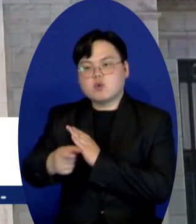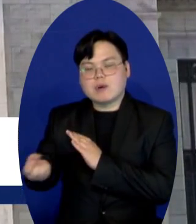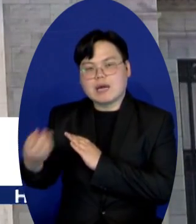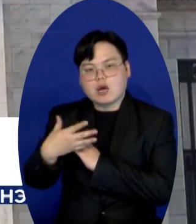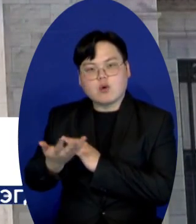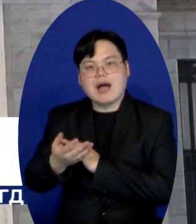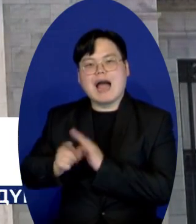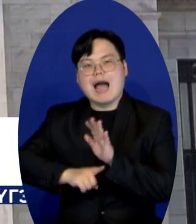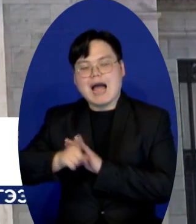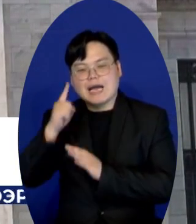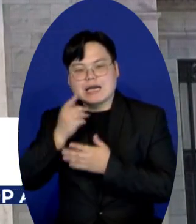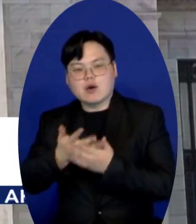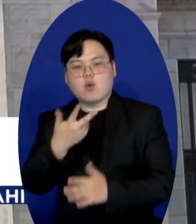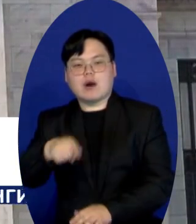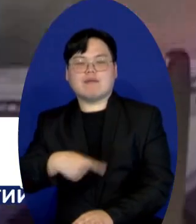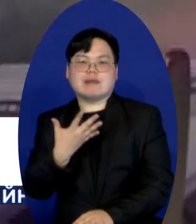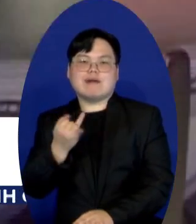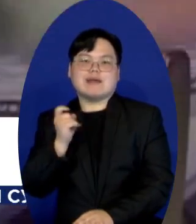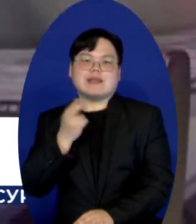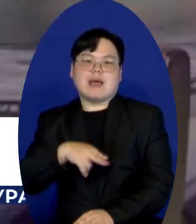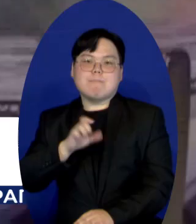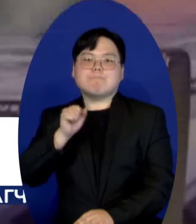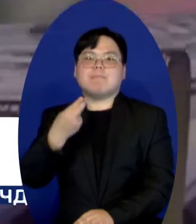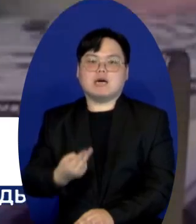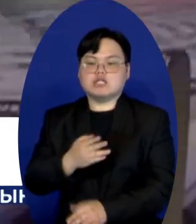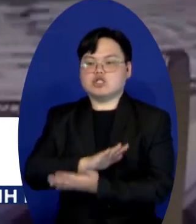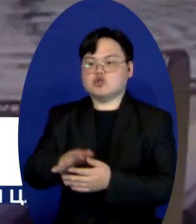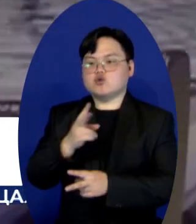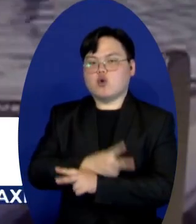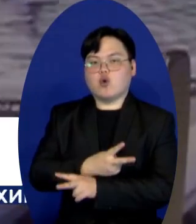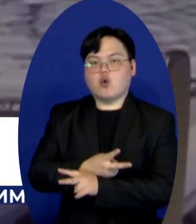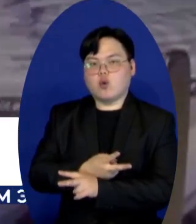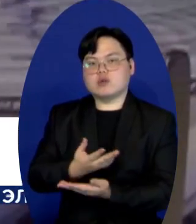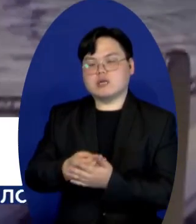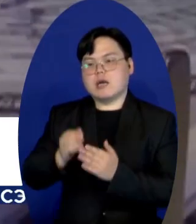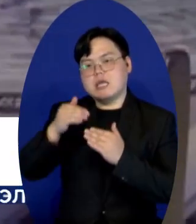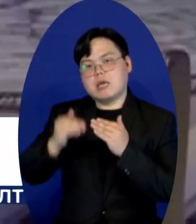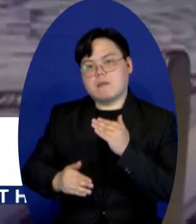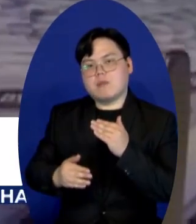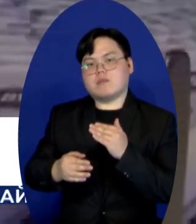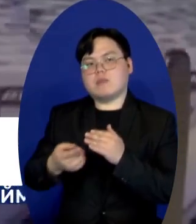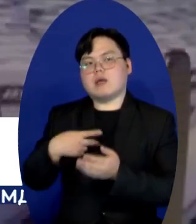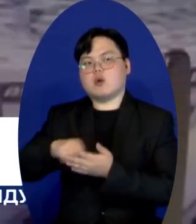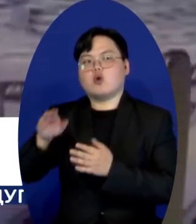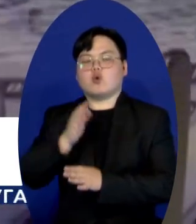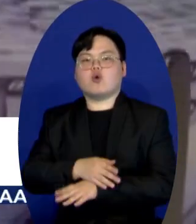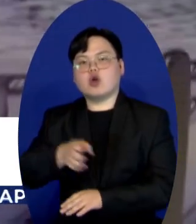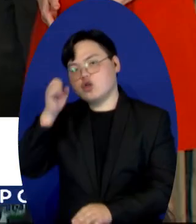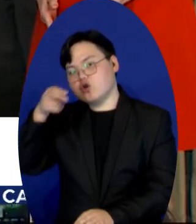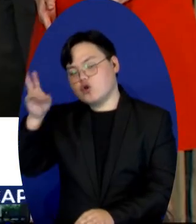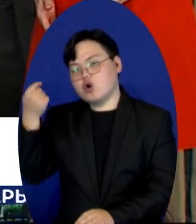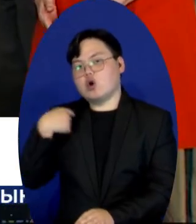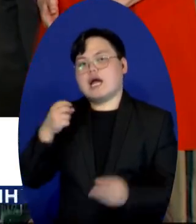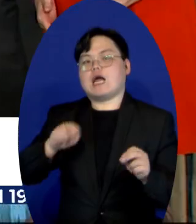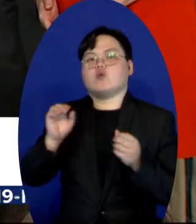байсан 3.5 их найдын багцыг бодвол энэхүү шинэ хууль нэлээд даруйхан өртөгтэй батлагдсныг тэмдэглэлээ. Ерөнхийдөө чөчдөр гар